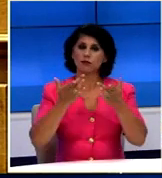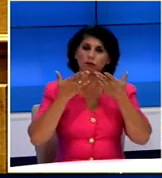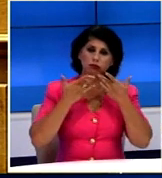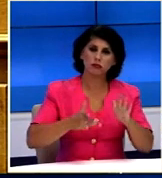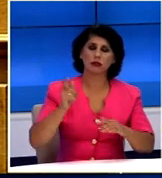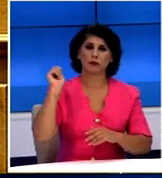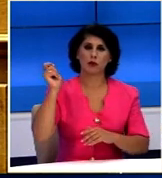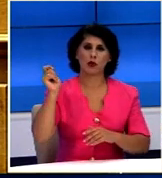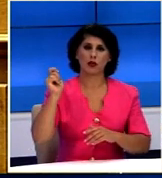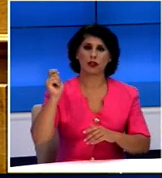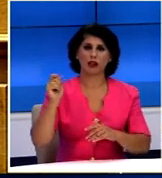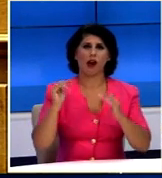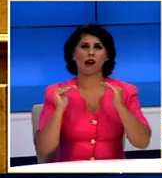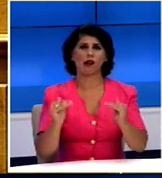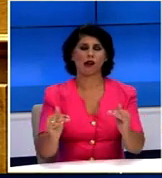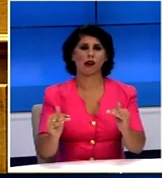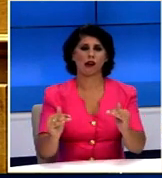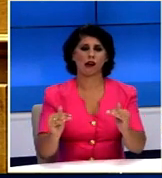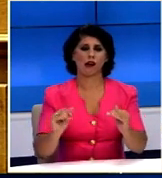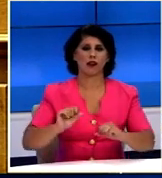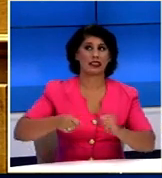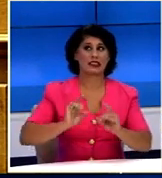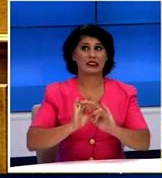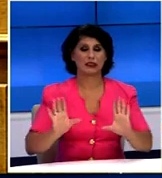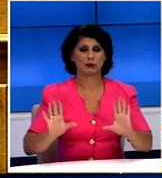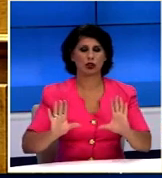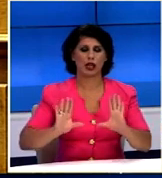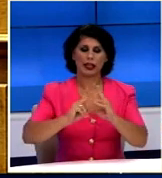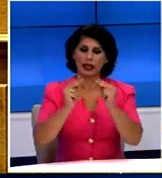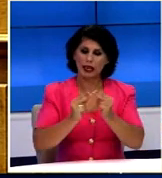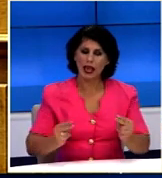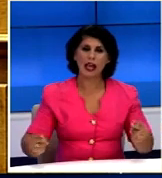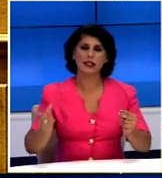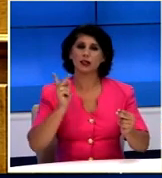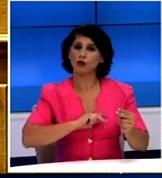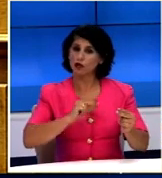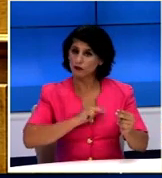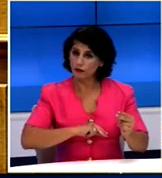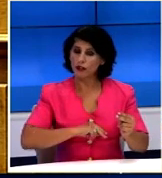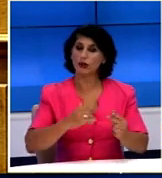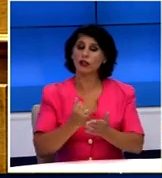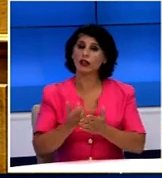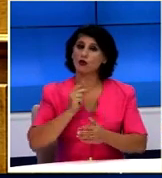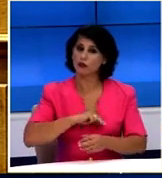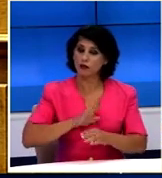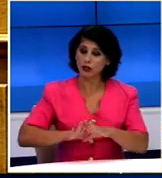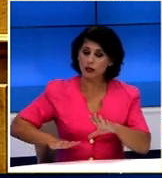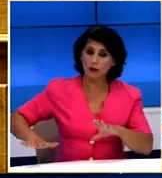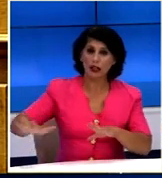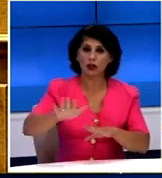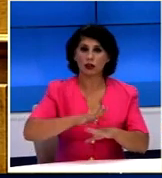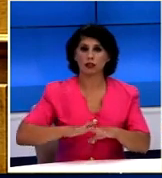εγκατέλειψε την πολιτική της ακινησίας και έλυσε προς το συμφέρον της και προς το συμφέρον της